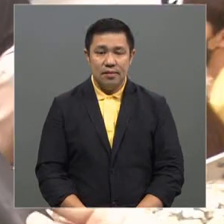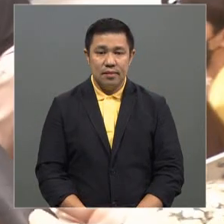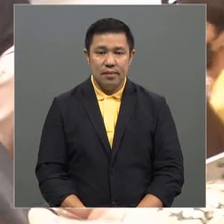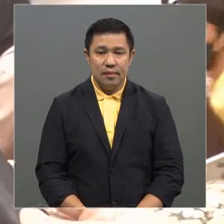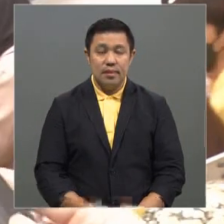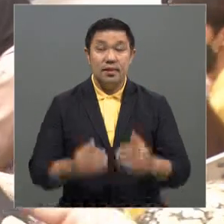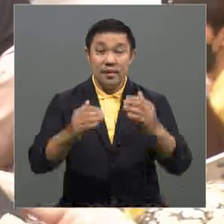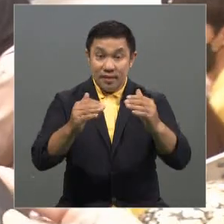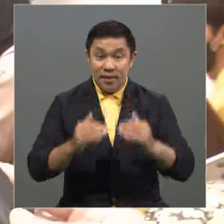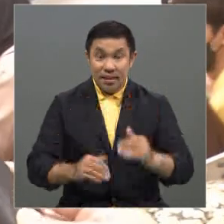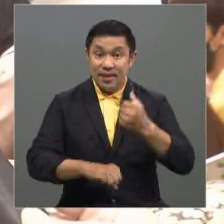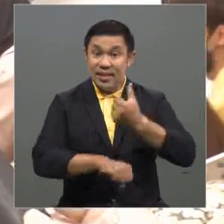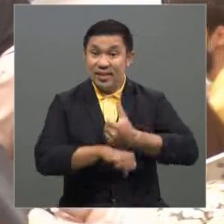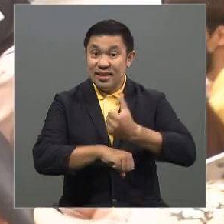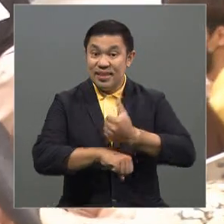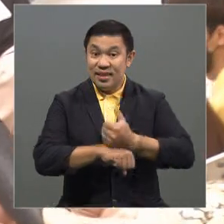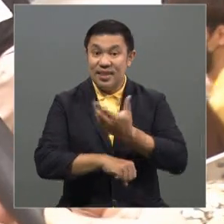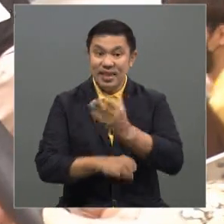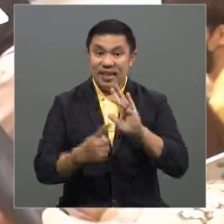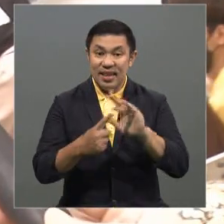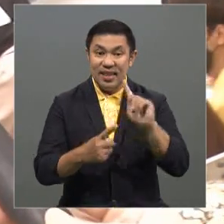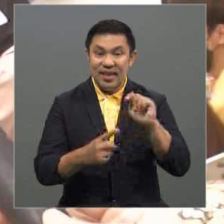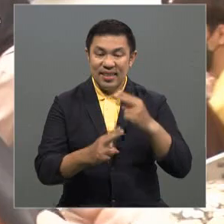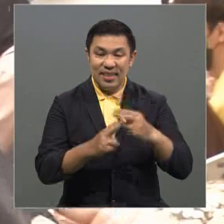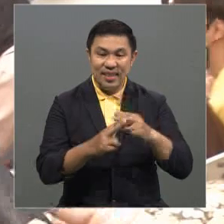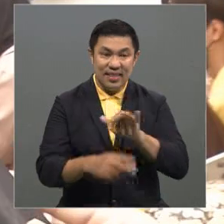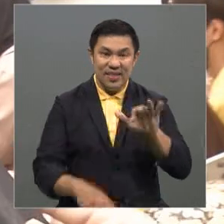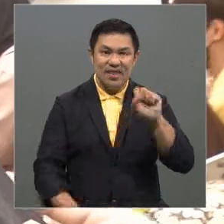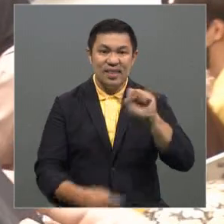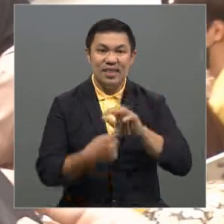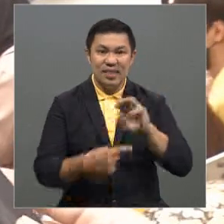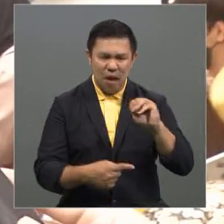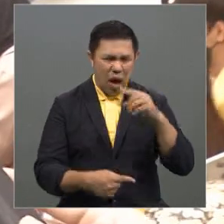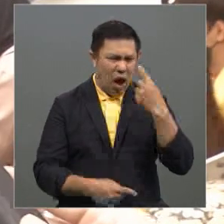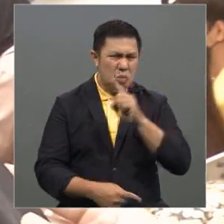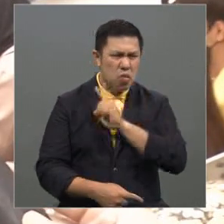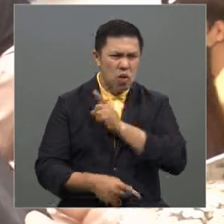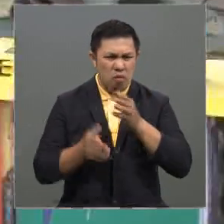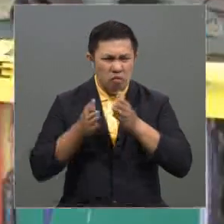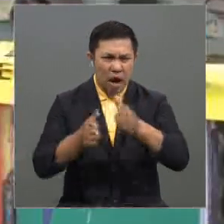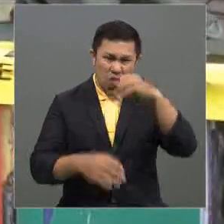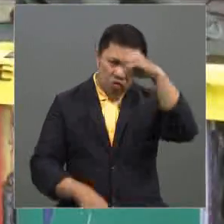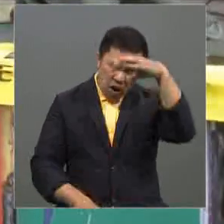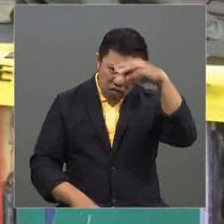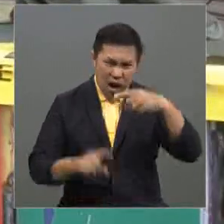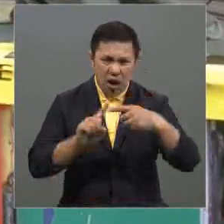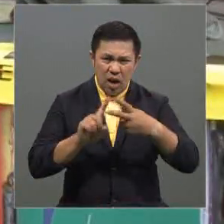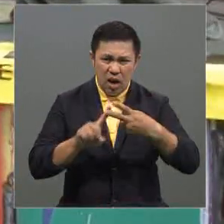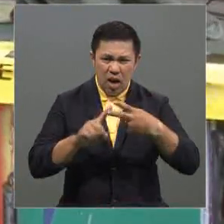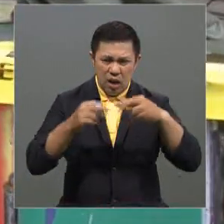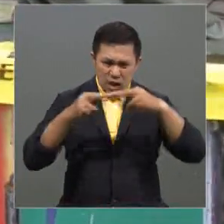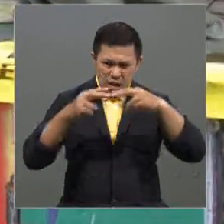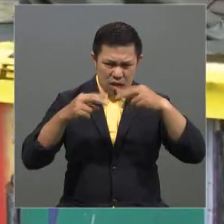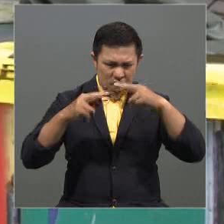นอกจากนี้ครับผู้อำนวยการเขตสัมพันธวงศ์ก็ฝากถึงหน่วยงานด้านการไฟฟ้าและด้านสายสื่อสารนะครับให้ตรวจสอบลักษณะของส